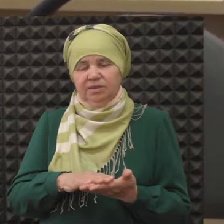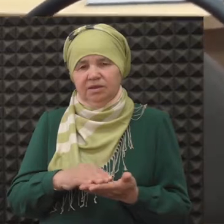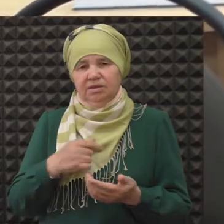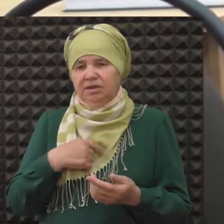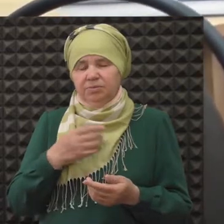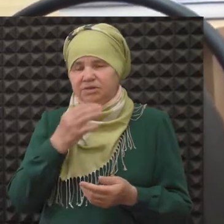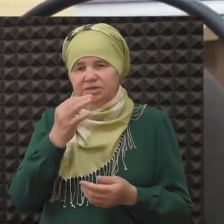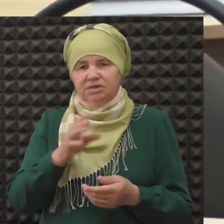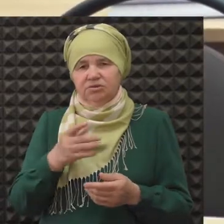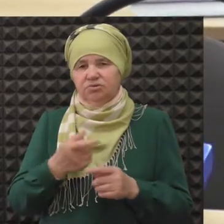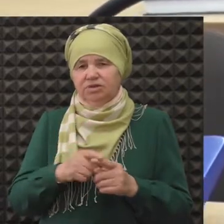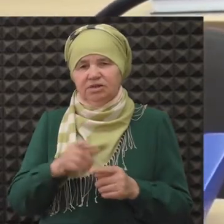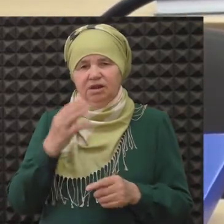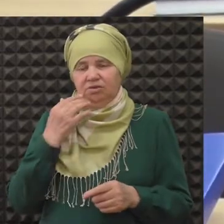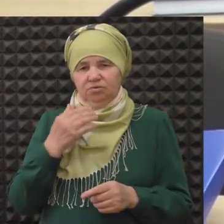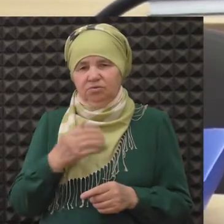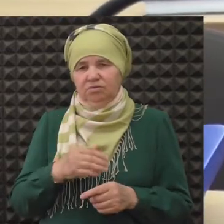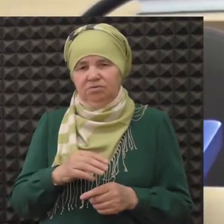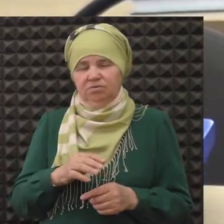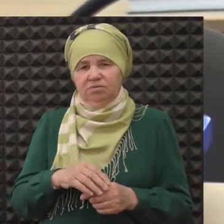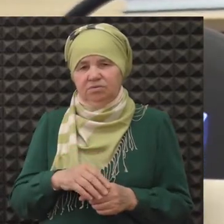Я бы не сказала бы, что легко.